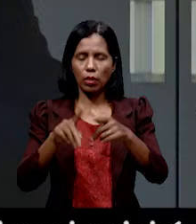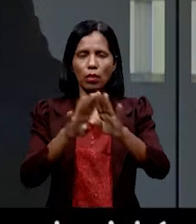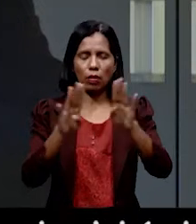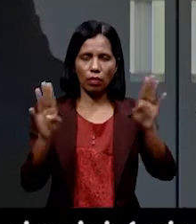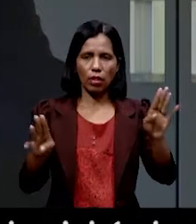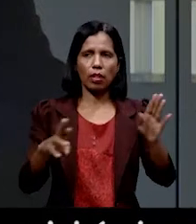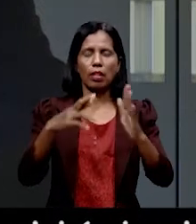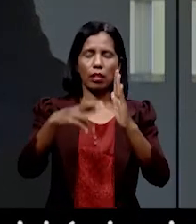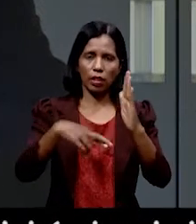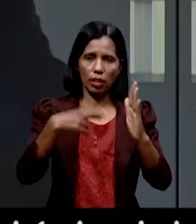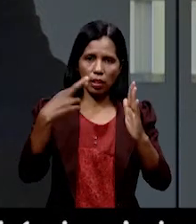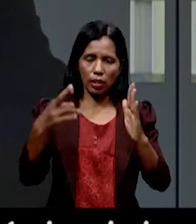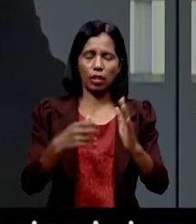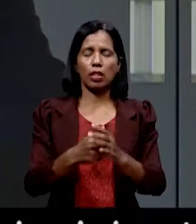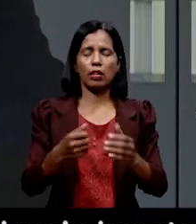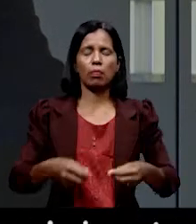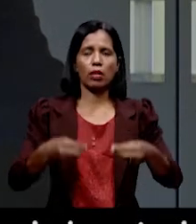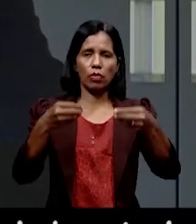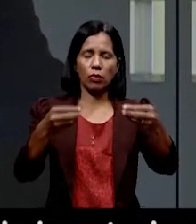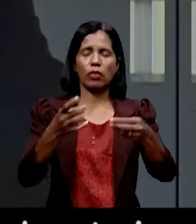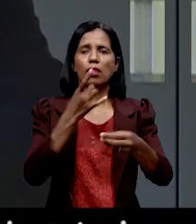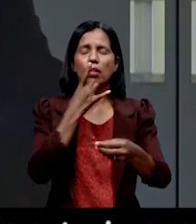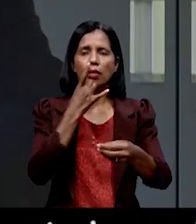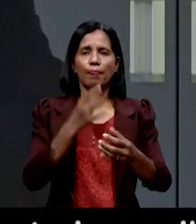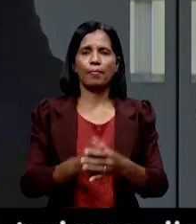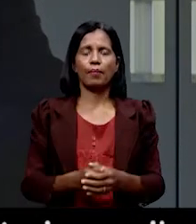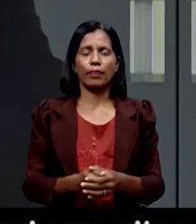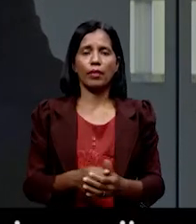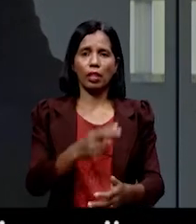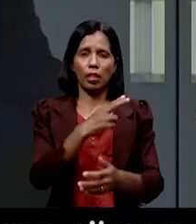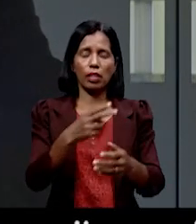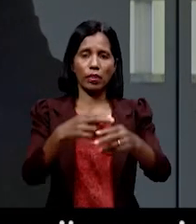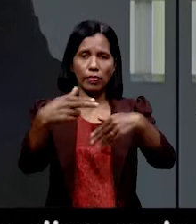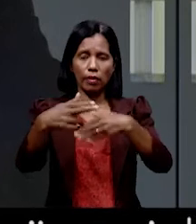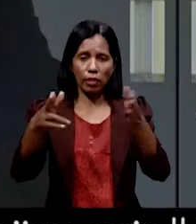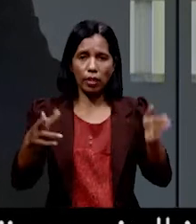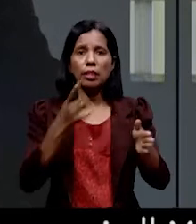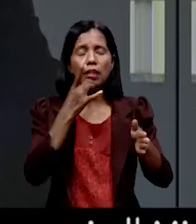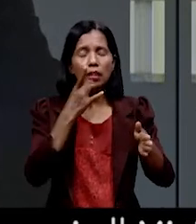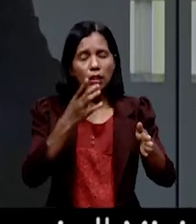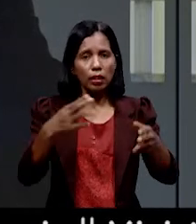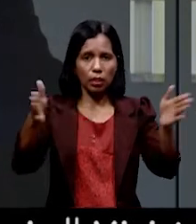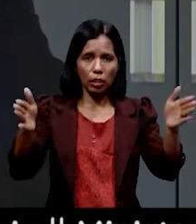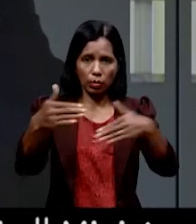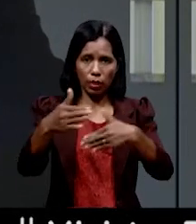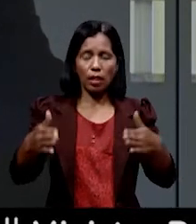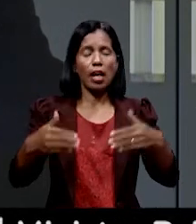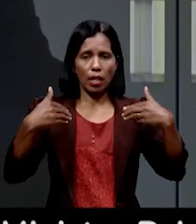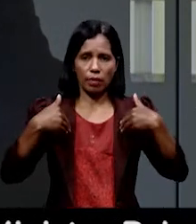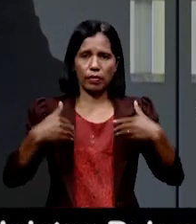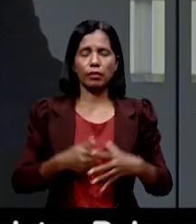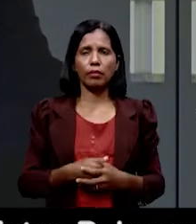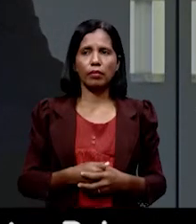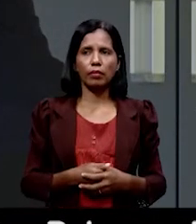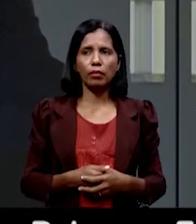ini dapat luar ini fornese be ahin. Cara luar hospital ini ya. Itu ni jadual hospital iha. Maybe